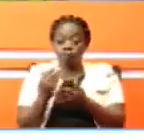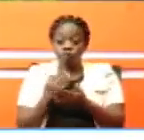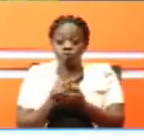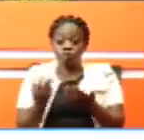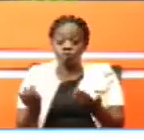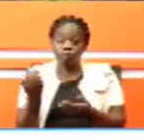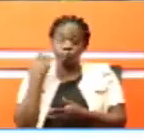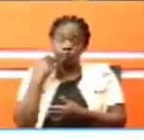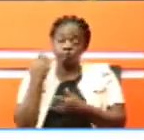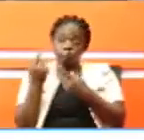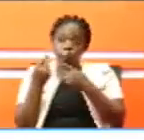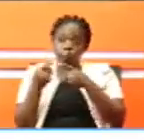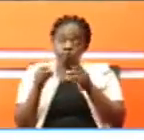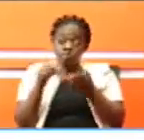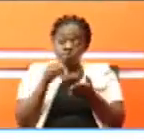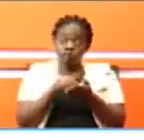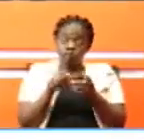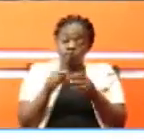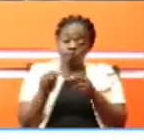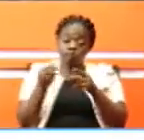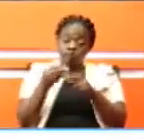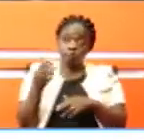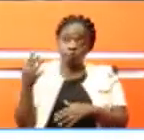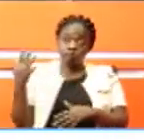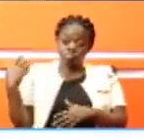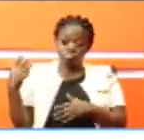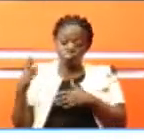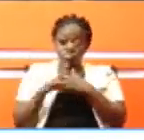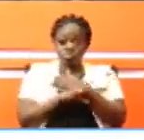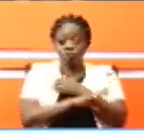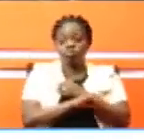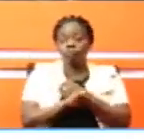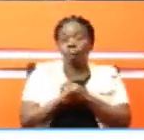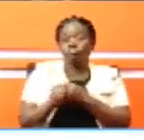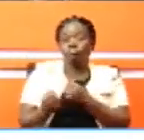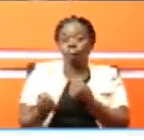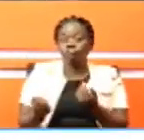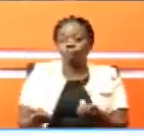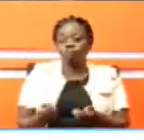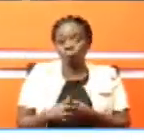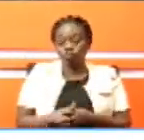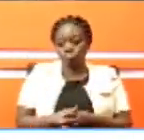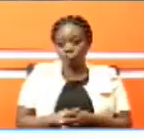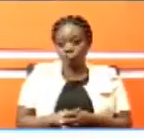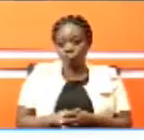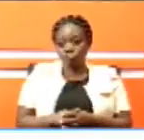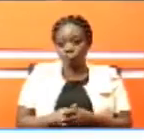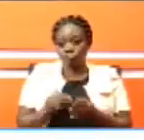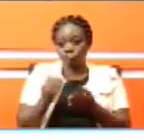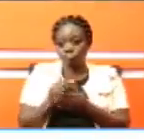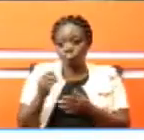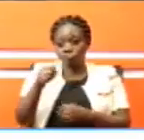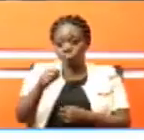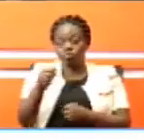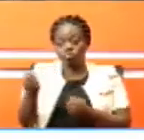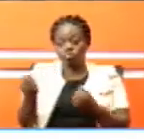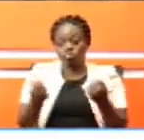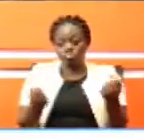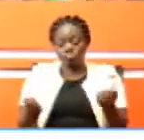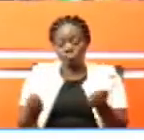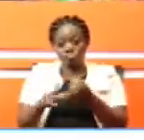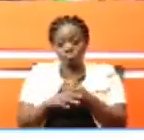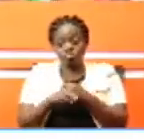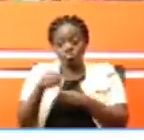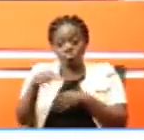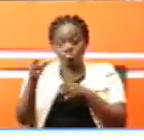baleka bazzeemu nate nga bwe gwali luli okunyaga obusimu naki n'okugula emmotoka ne bazze bagula emmotoka z'abantu nga babanyagako ebintu